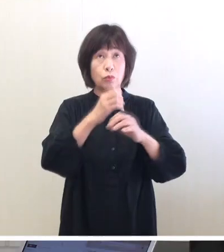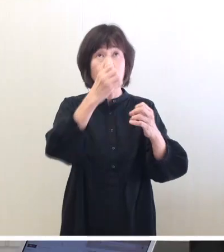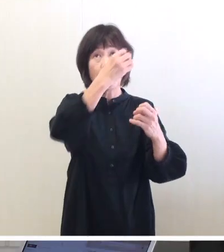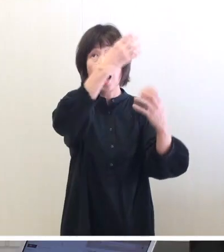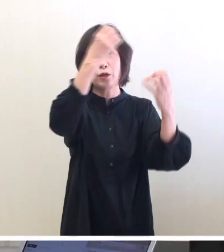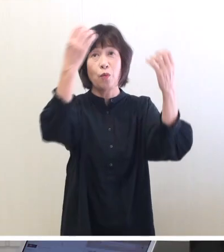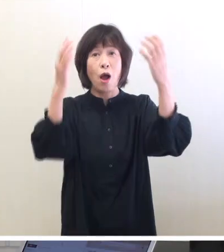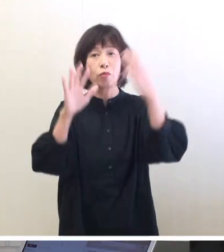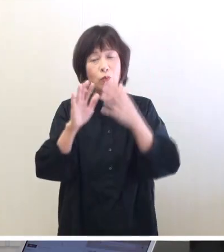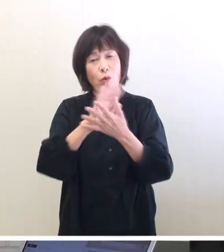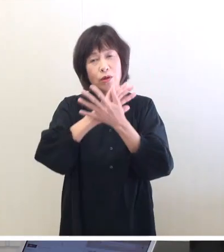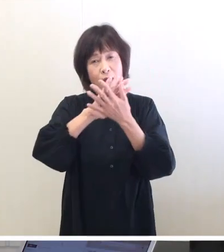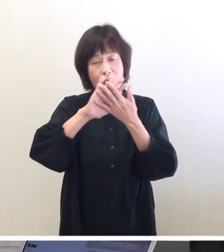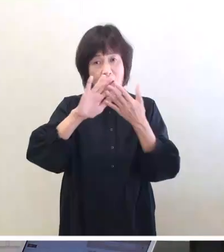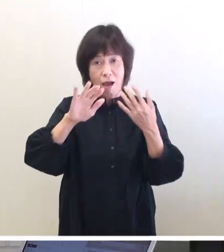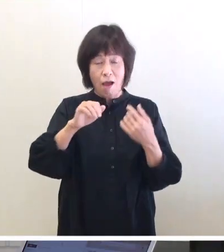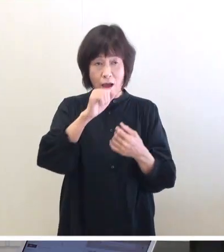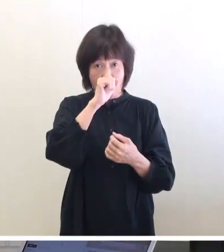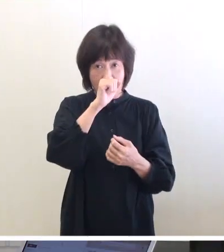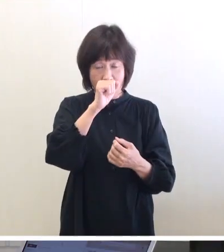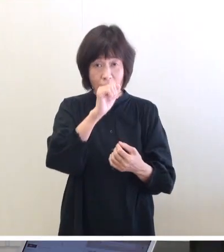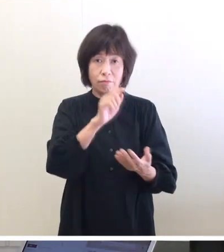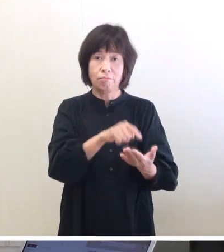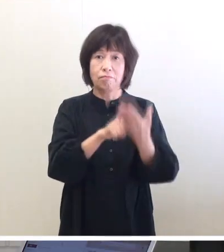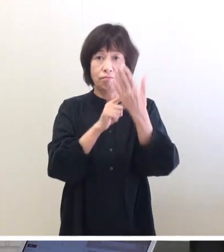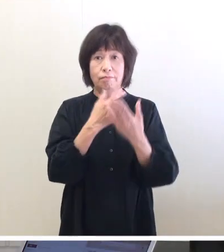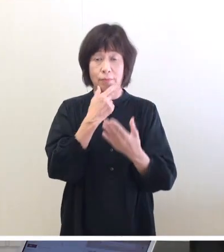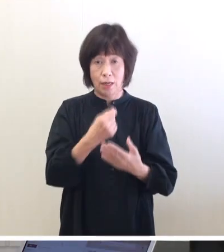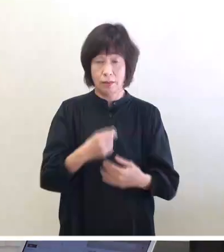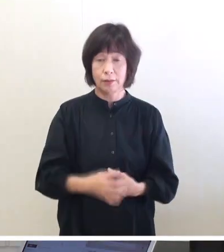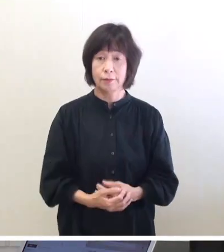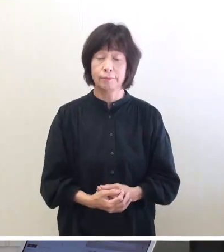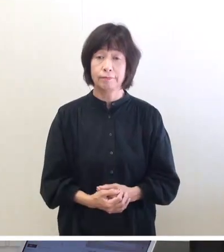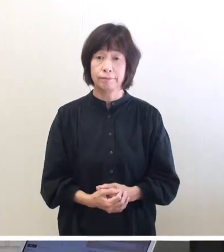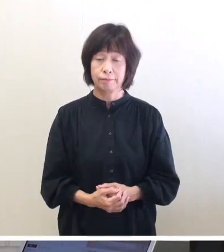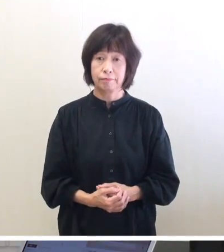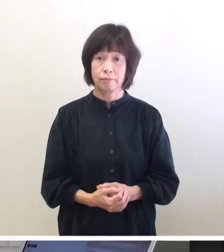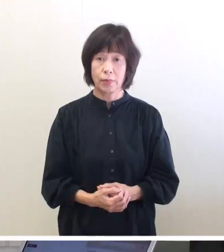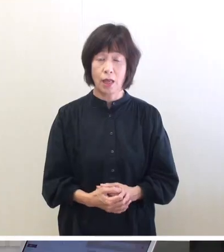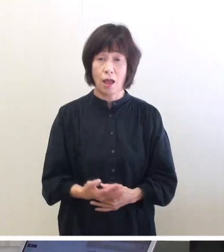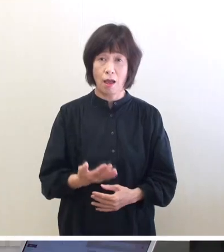観を演出をするということですね。で旧居留地は